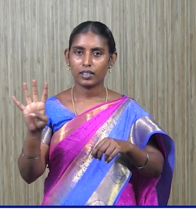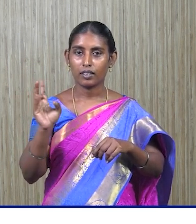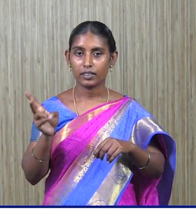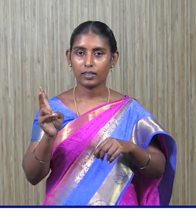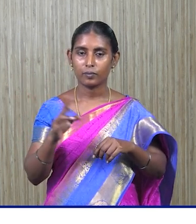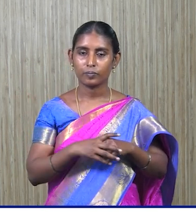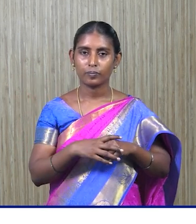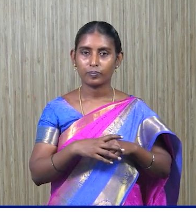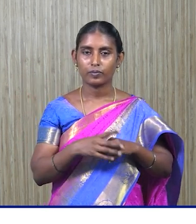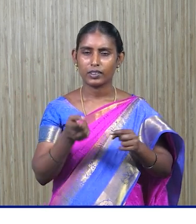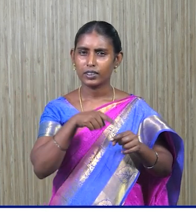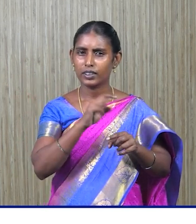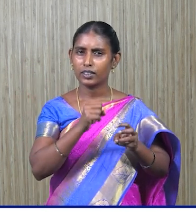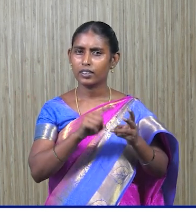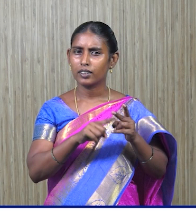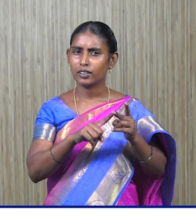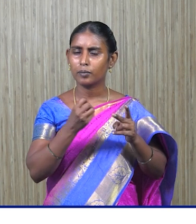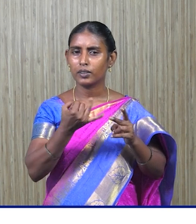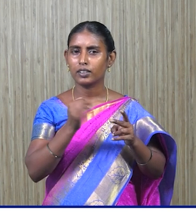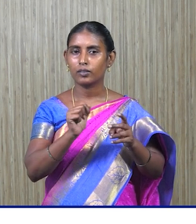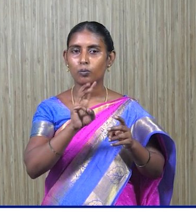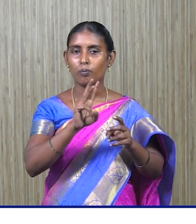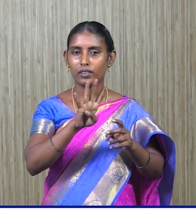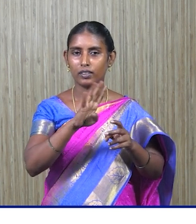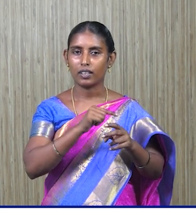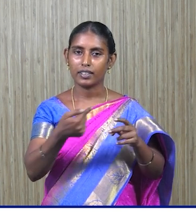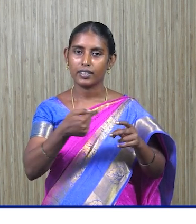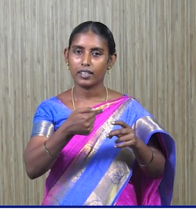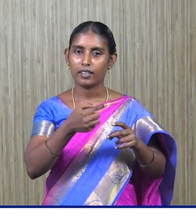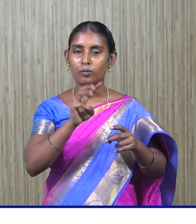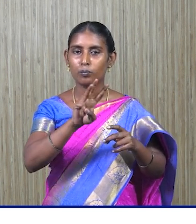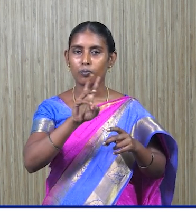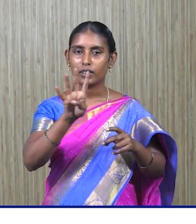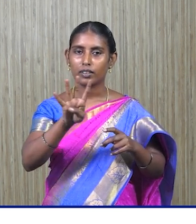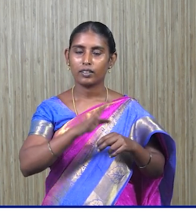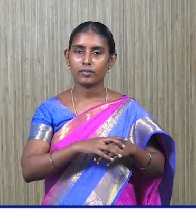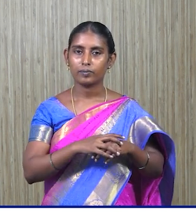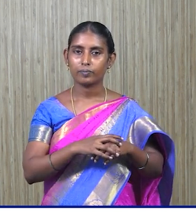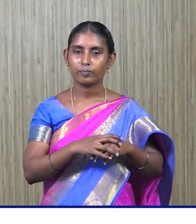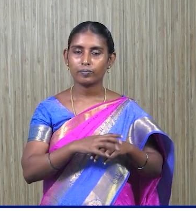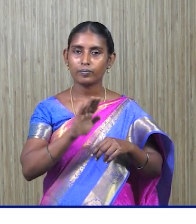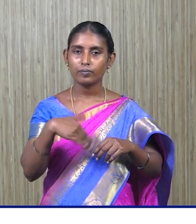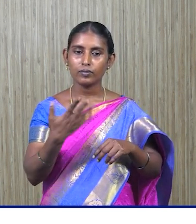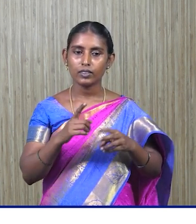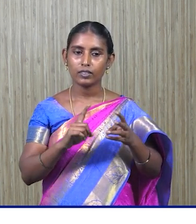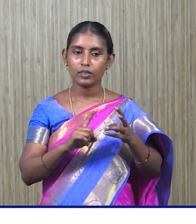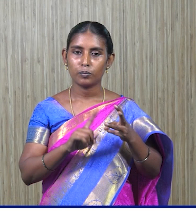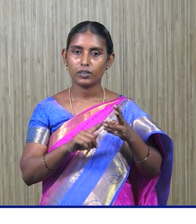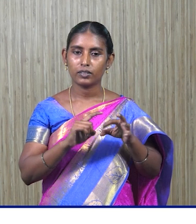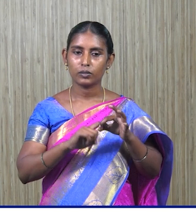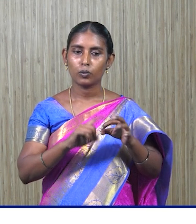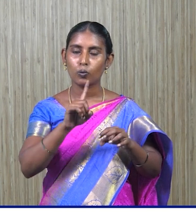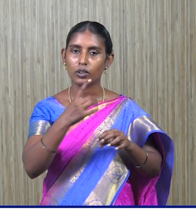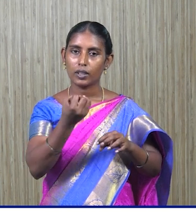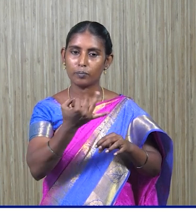இடத்தில் இரண்டாவதாக வரக்கூடிய எண் என்ன? 34. அப்போது இதோட விடை என்னன்னு சொல்லலாமா? 34. அடுத்த கேள்வி, ஓர் எண்ணுடன்